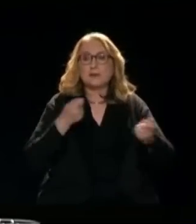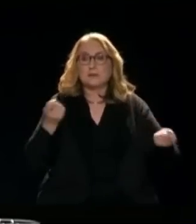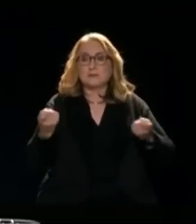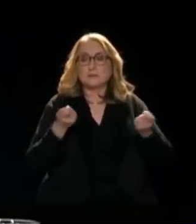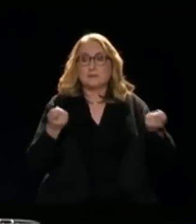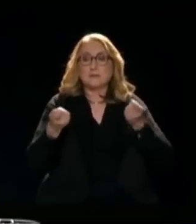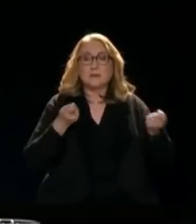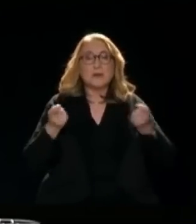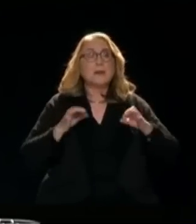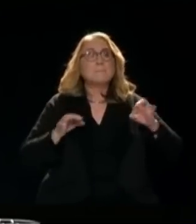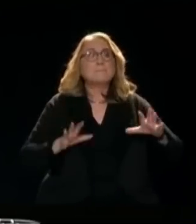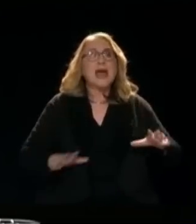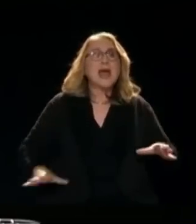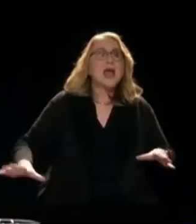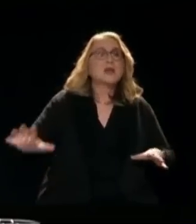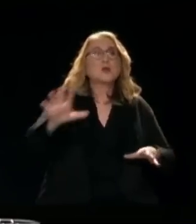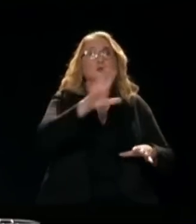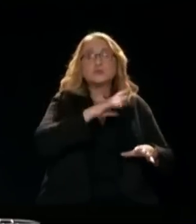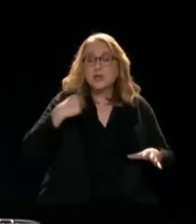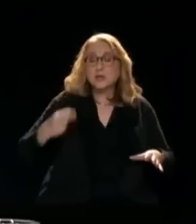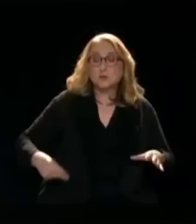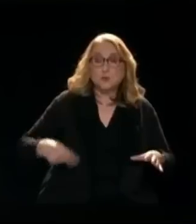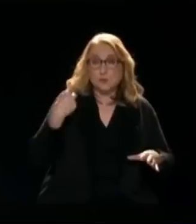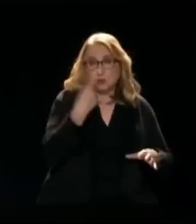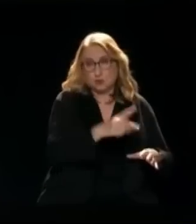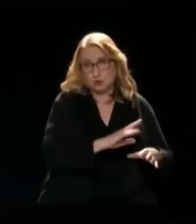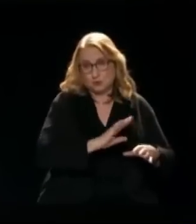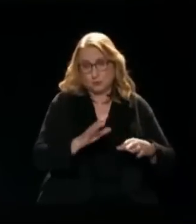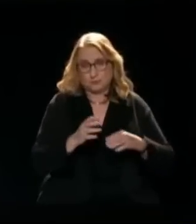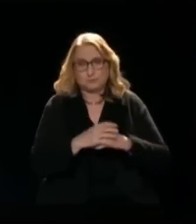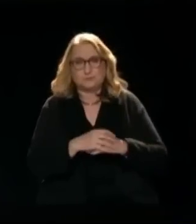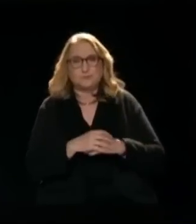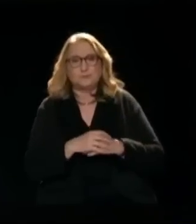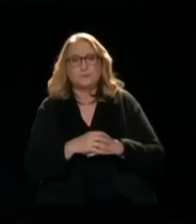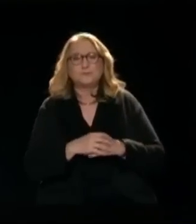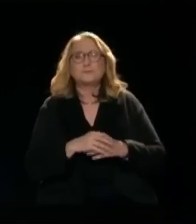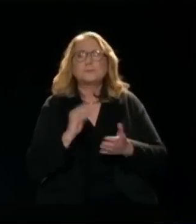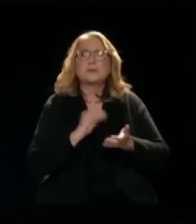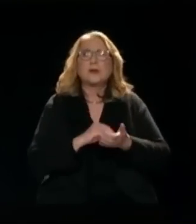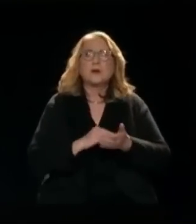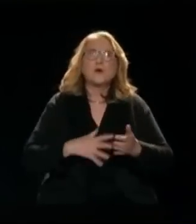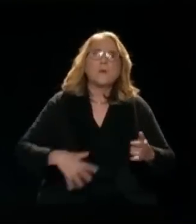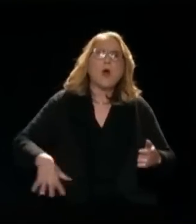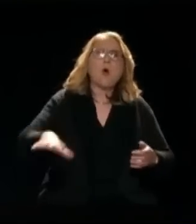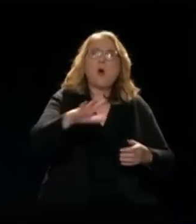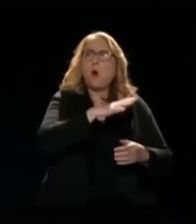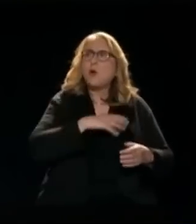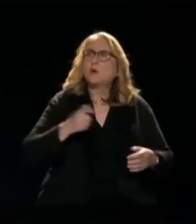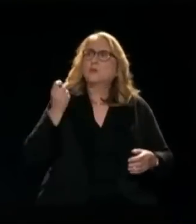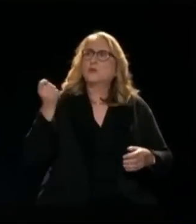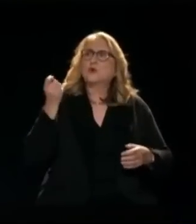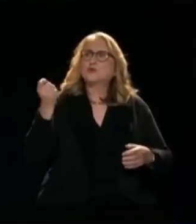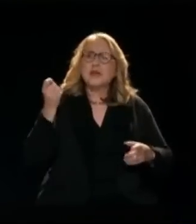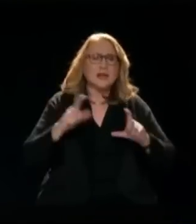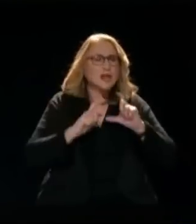η περιουσία που έχει περάσει σε αυτό. Πάγωμα όλων των οφειλών των οικοκυριών και μικρομεσαίων επιχειρήσεων με σκοπό τη διαγραφή